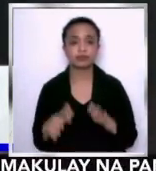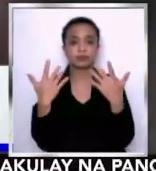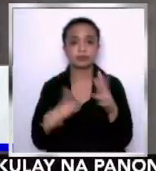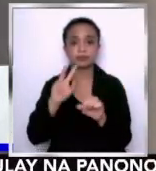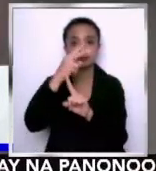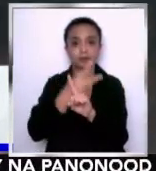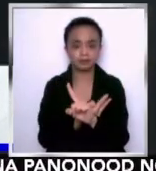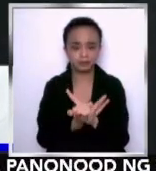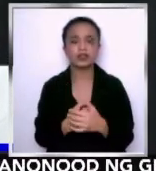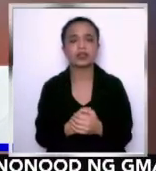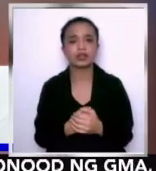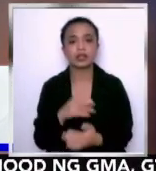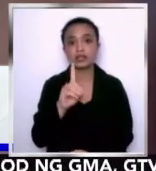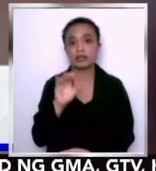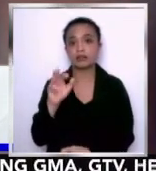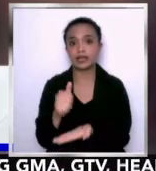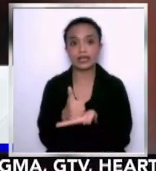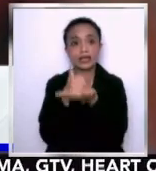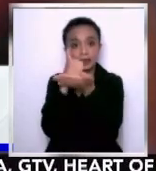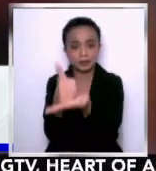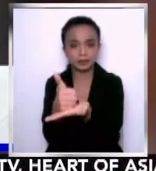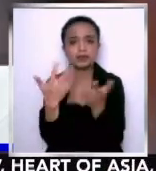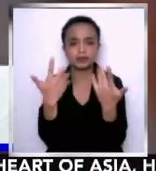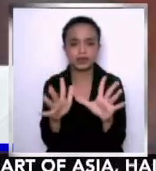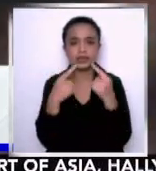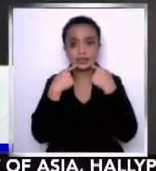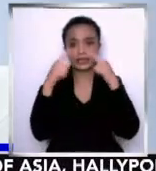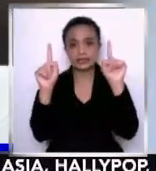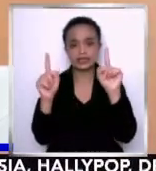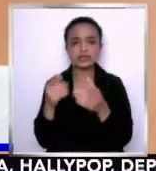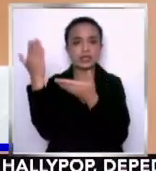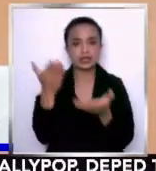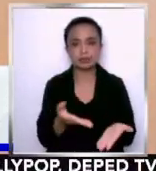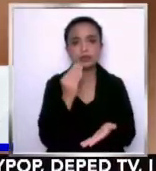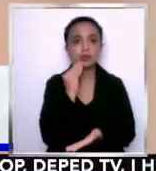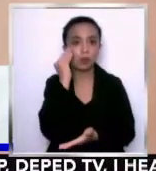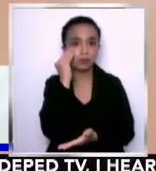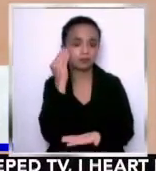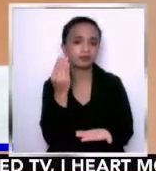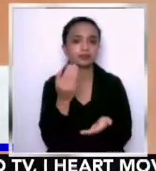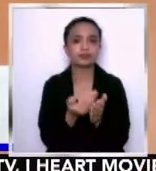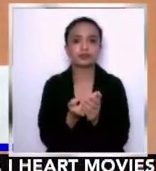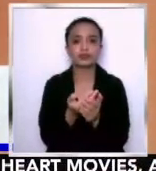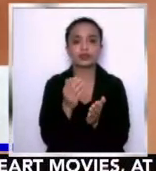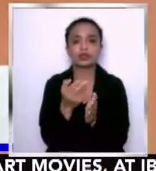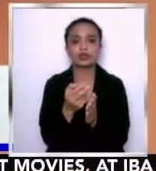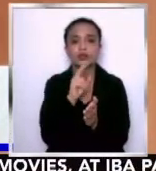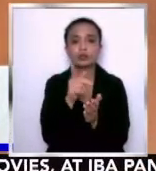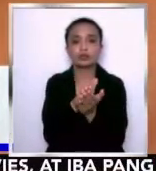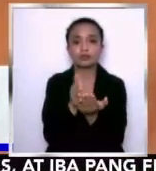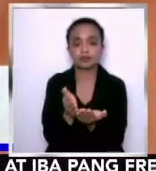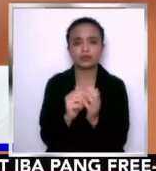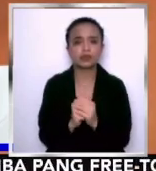daw ng Department of Foreign Affairs, naiuwi rin ang labi ng kanyang mister. Gayunman, hindi raw niya makalimutan kung paano